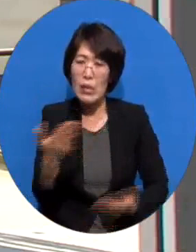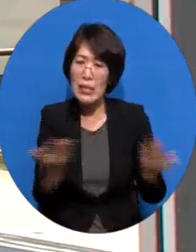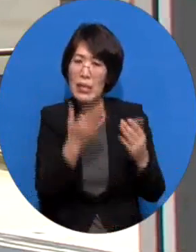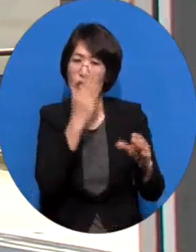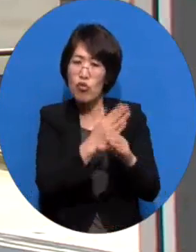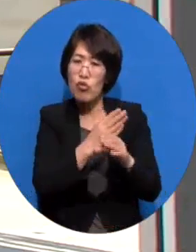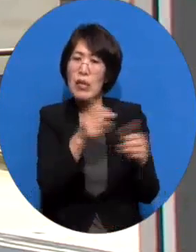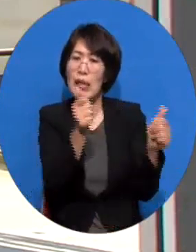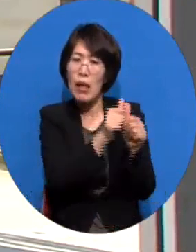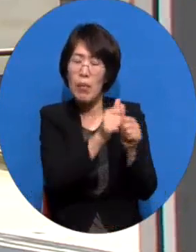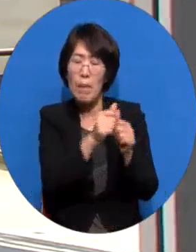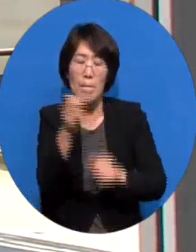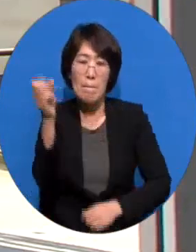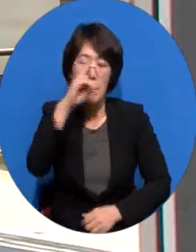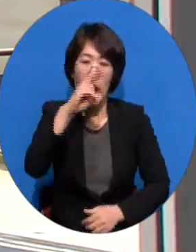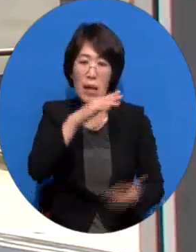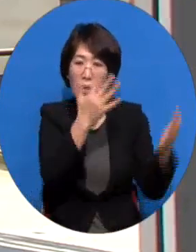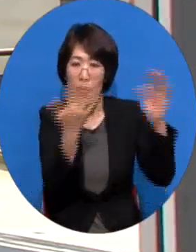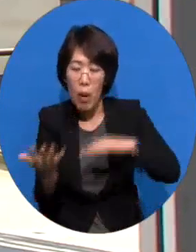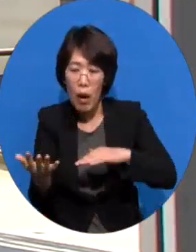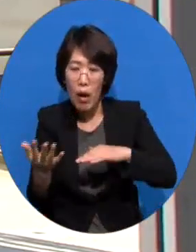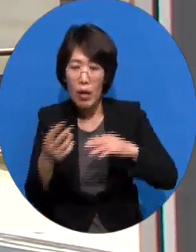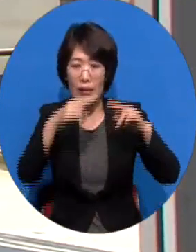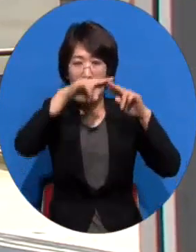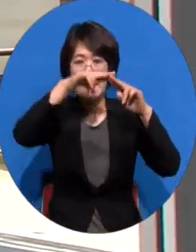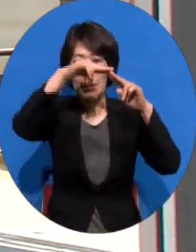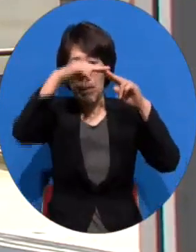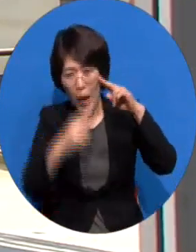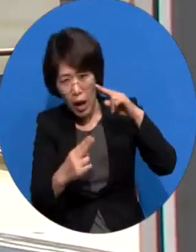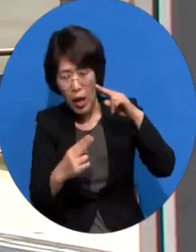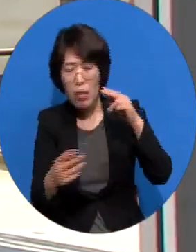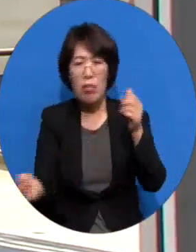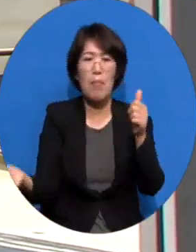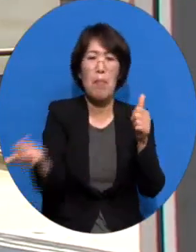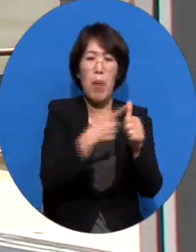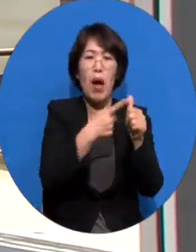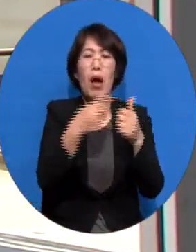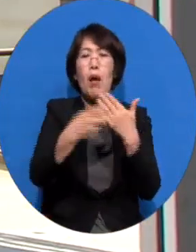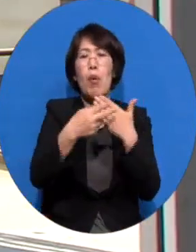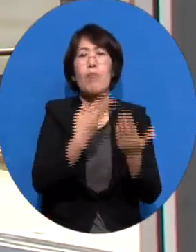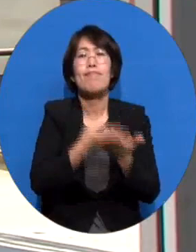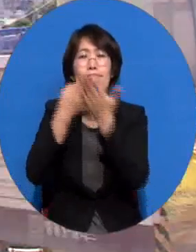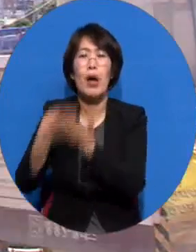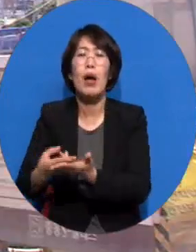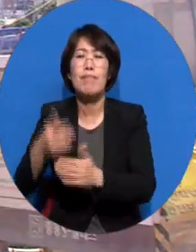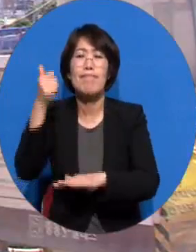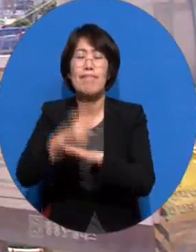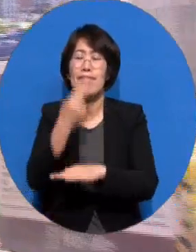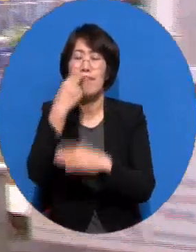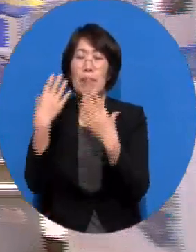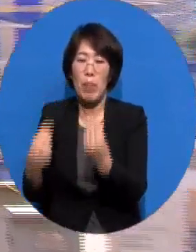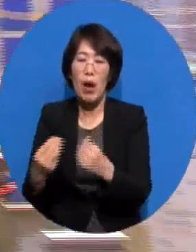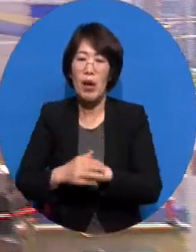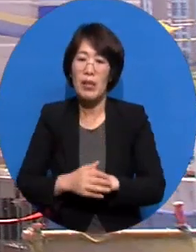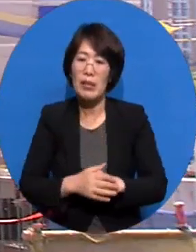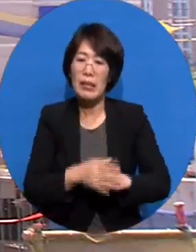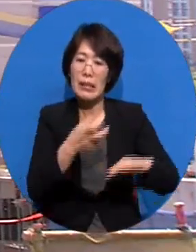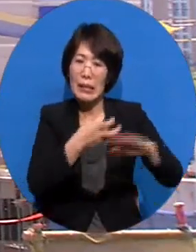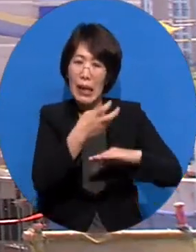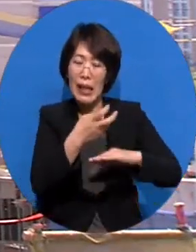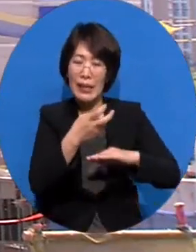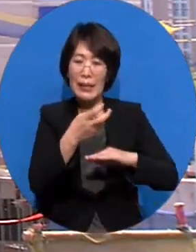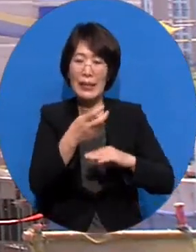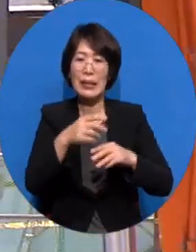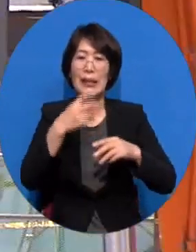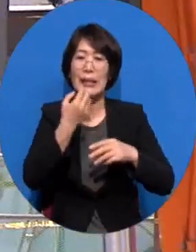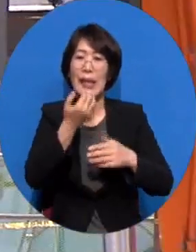하던 남성은 갑작스럽게 넘어진 펌프카 작업대에 부딪혀 병원으로 이송됐지만 숨졌습니다. 펌프카는 콘크리트를